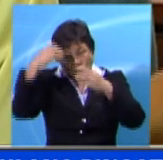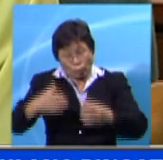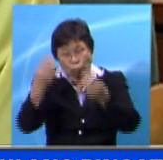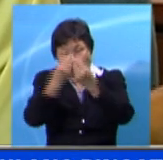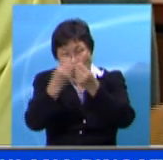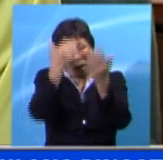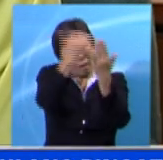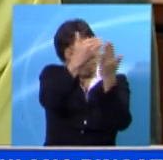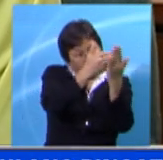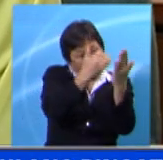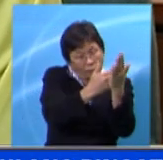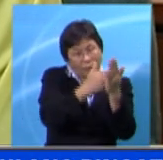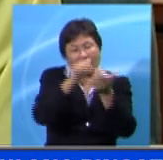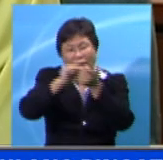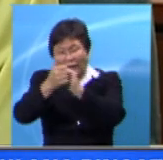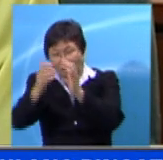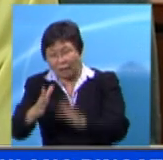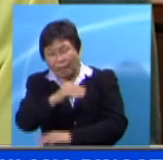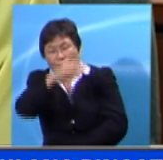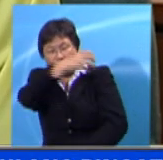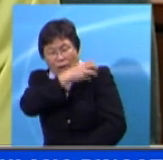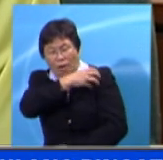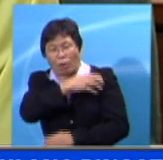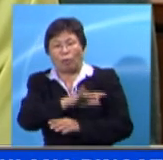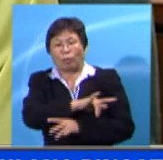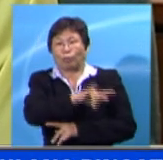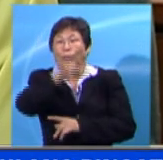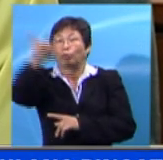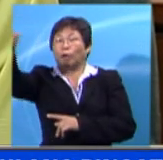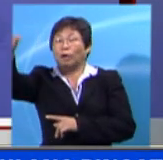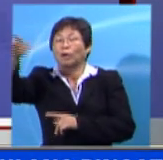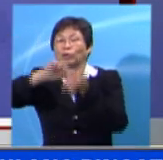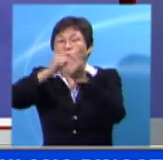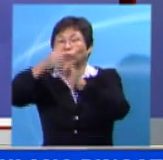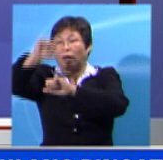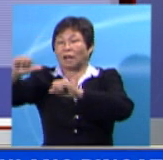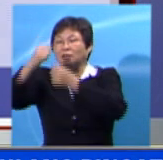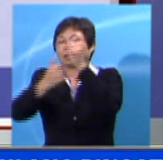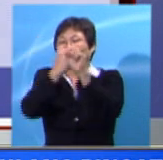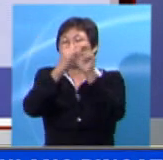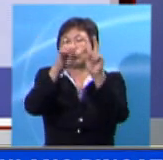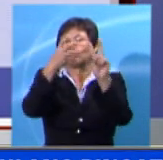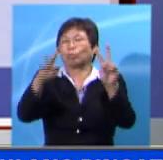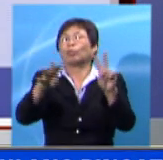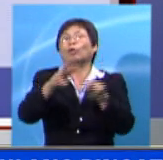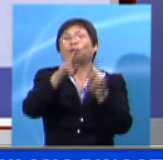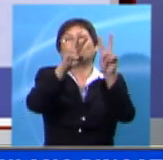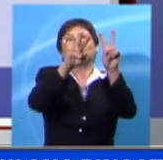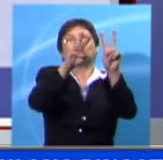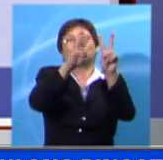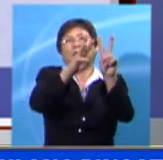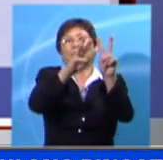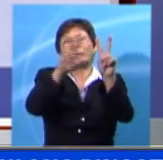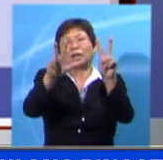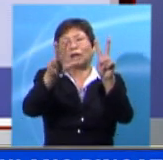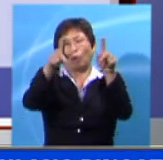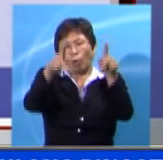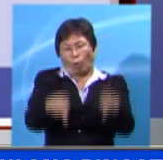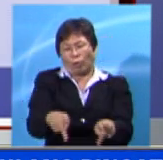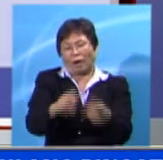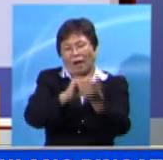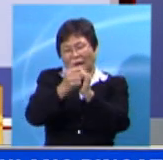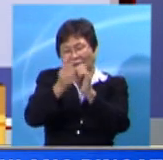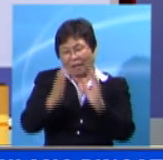acara dan atlet serta pegawai untuk kesan Nia 2014 adalah seramai 263 orang